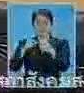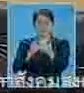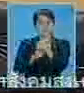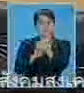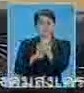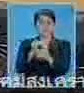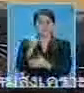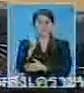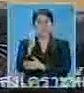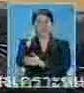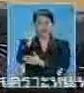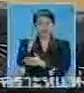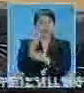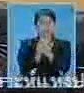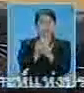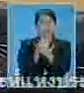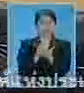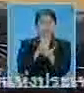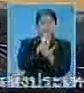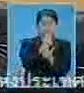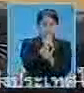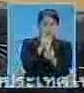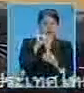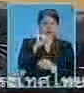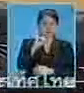อาจจะต้องไปกู้ยืมเงินจาก IMF